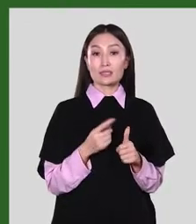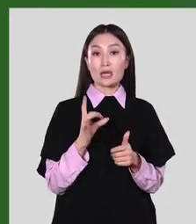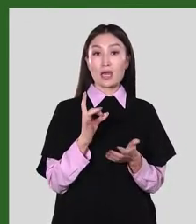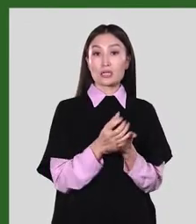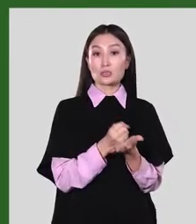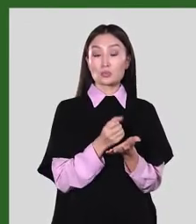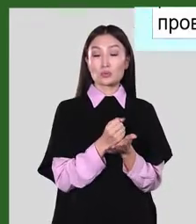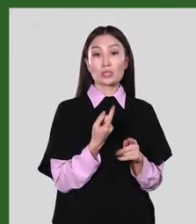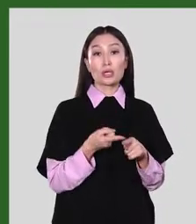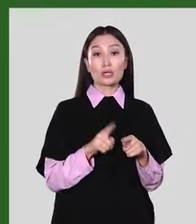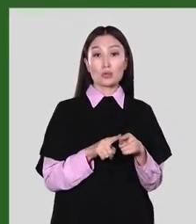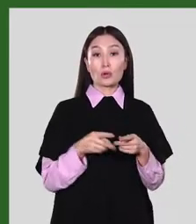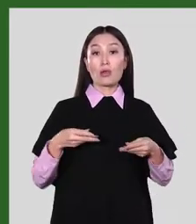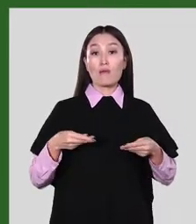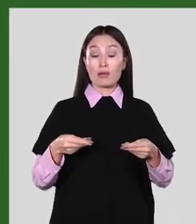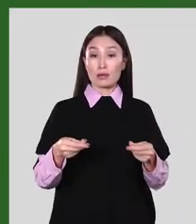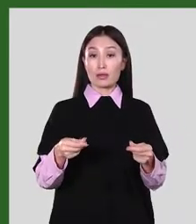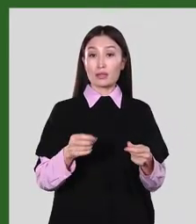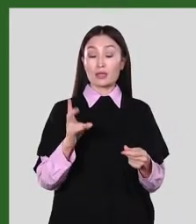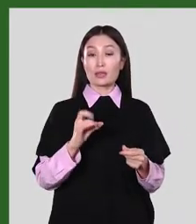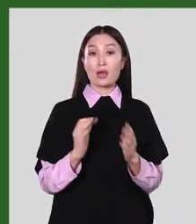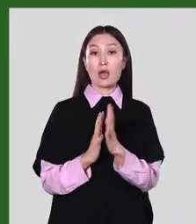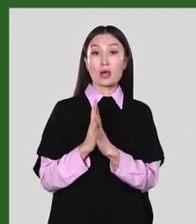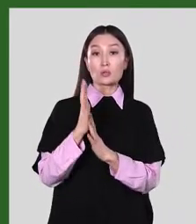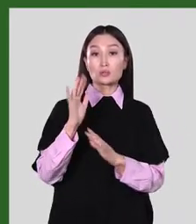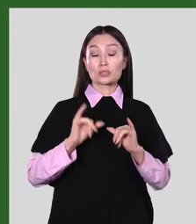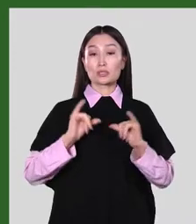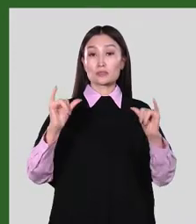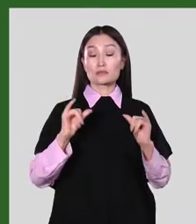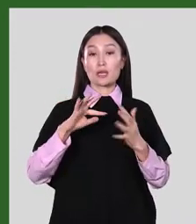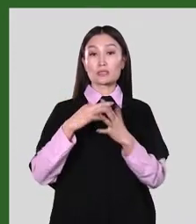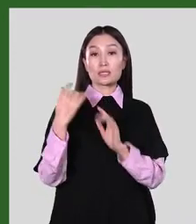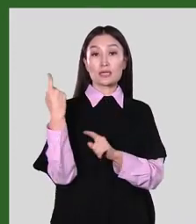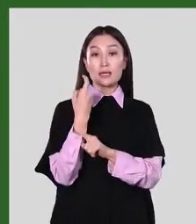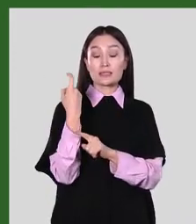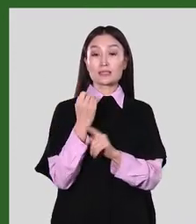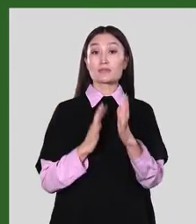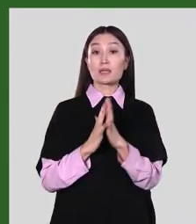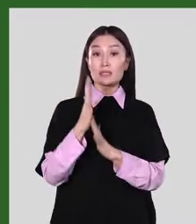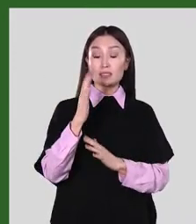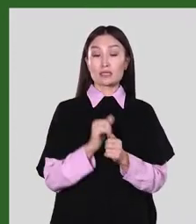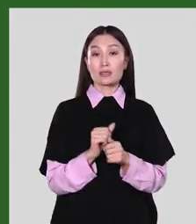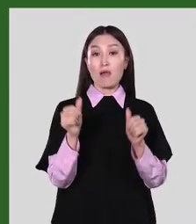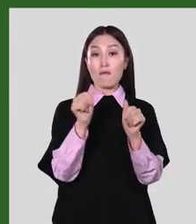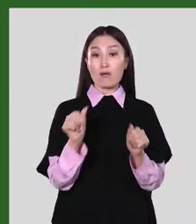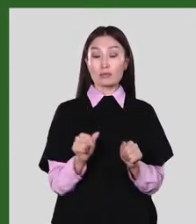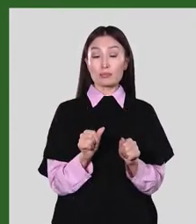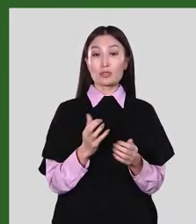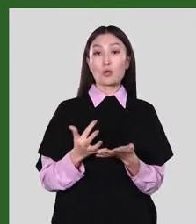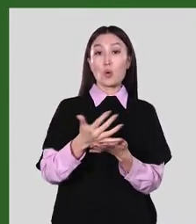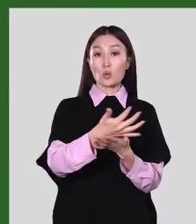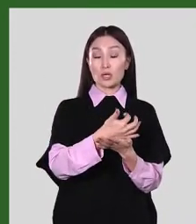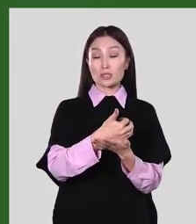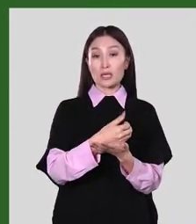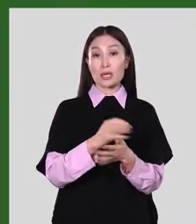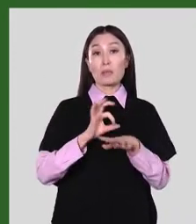которые оказывают влияние на рост и развитие сельскохозяйственных растений формирование урожая